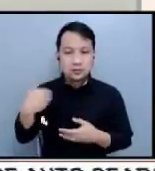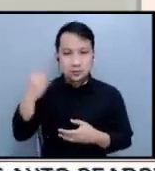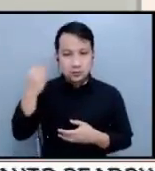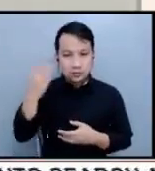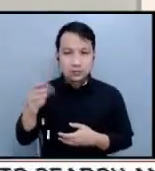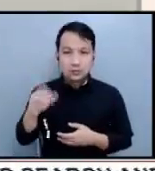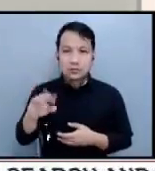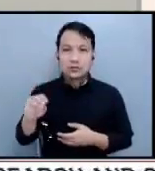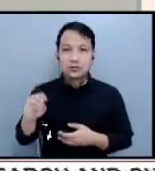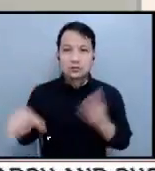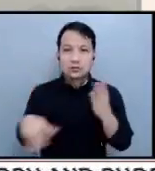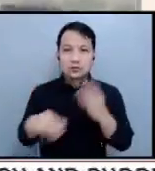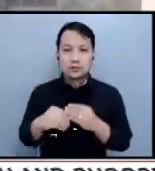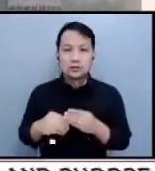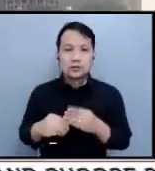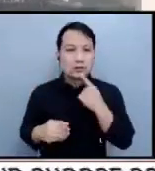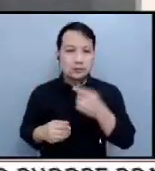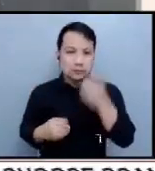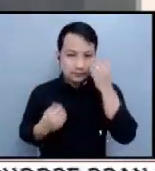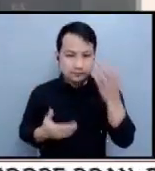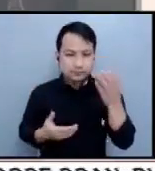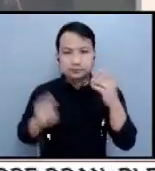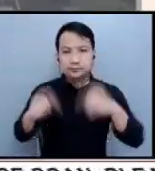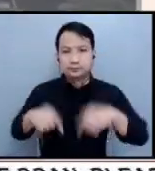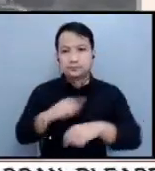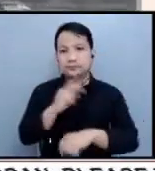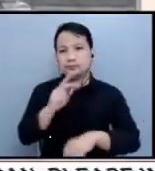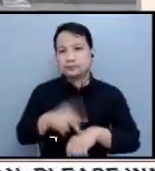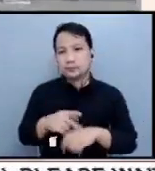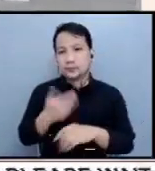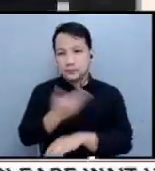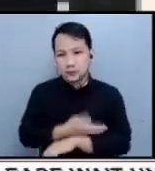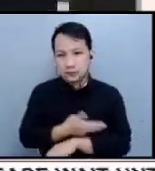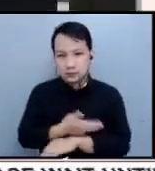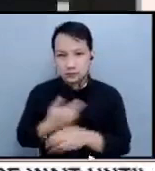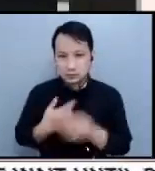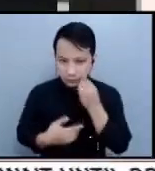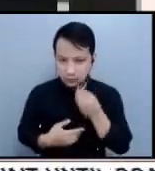or umuwi muna dito sa Pilipinas para magpahinga.